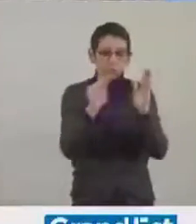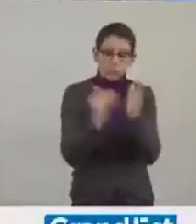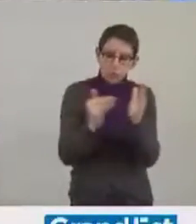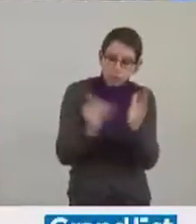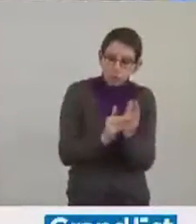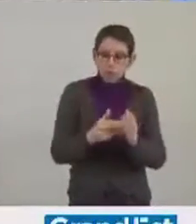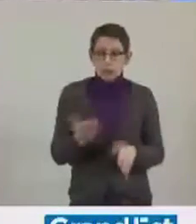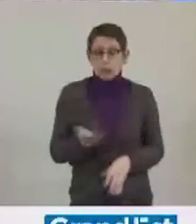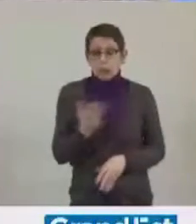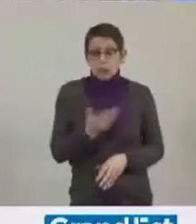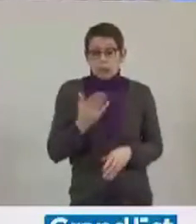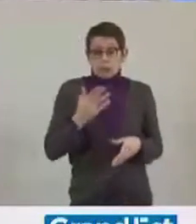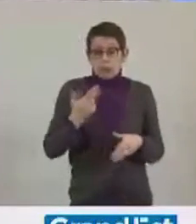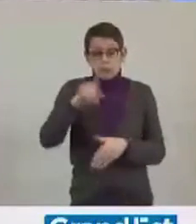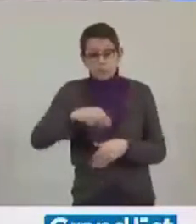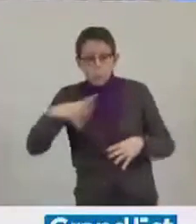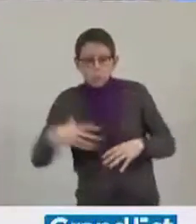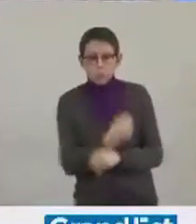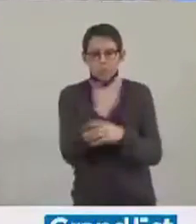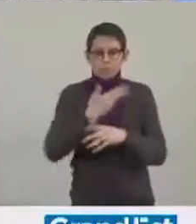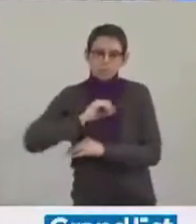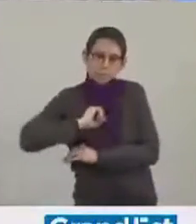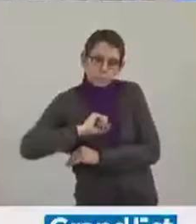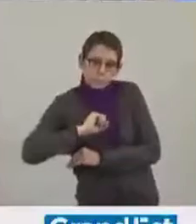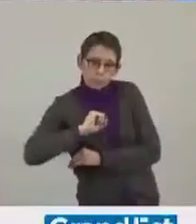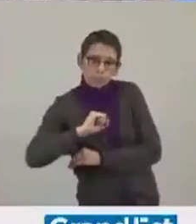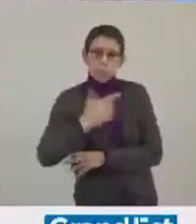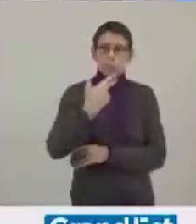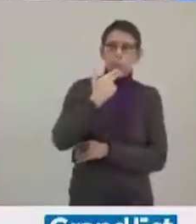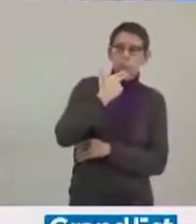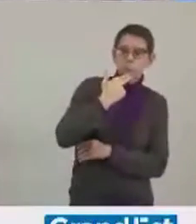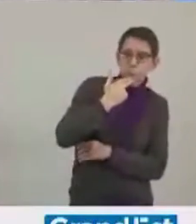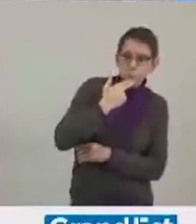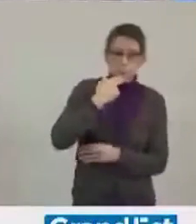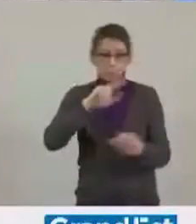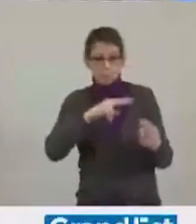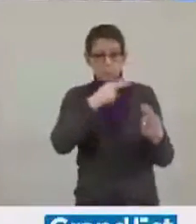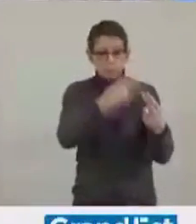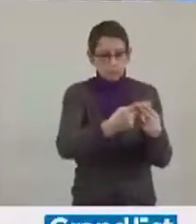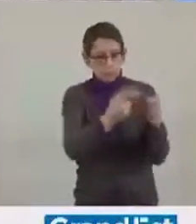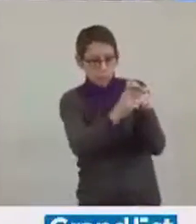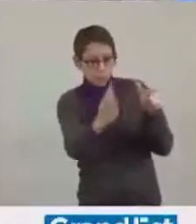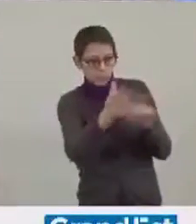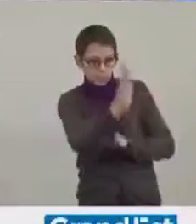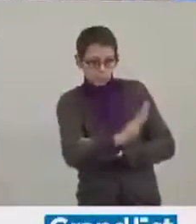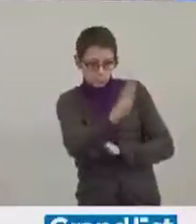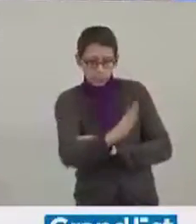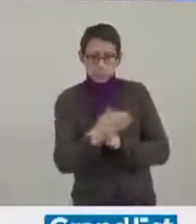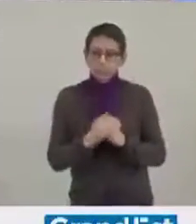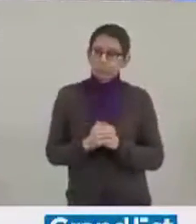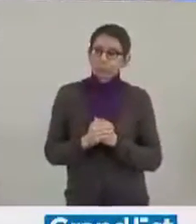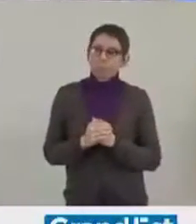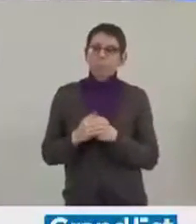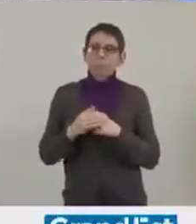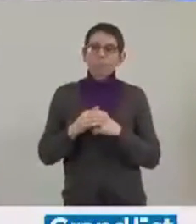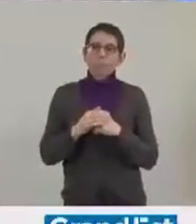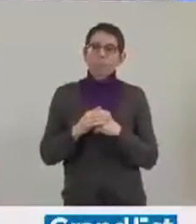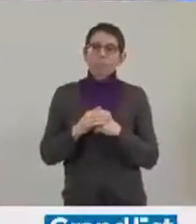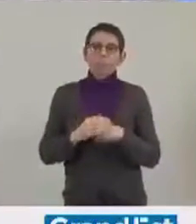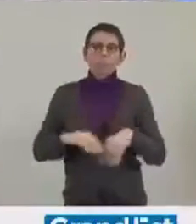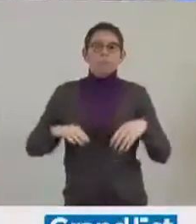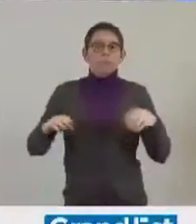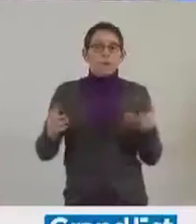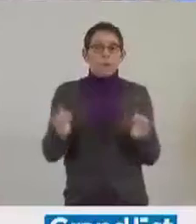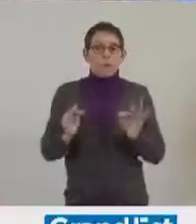en efficacité et en efficience et ainsi mieux répondre aux besoins des entreprises. Parallèlement à l'écosystème dont nous